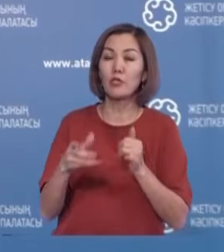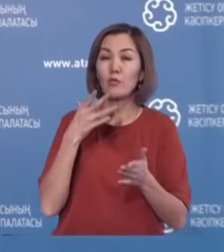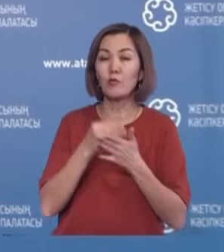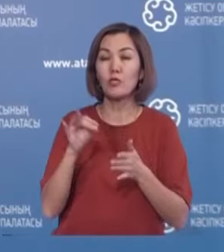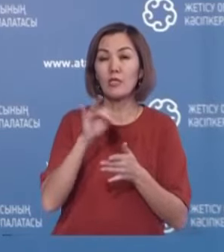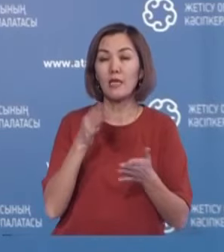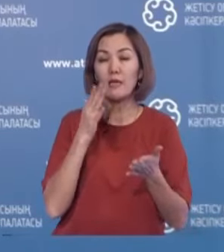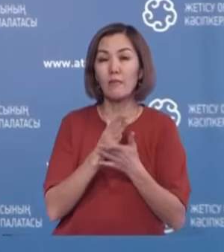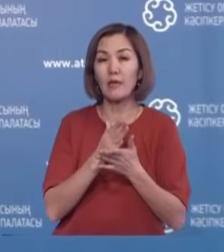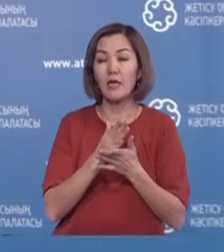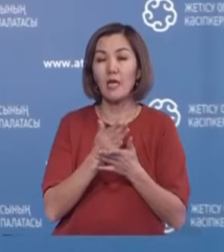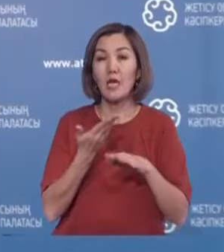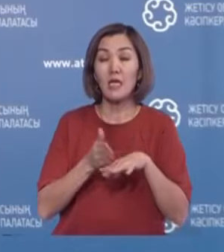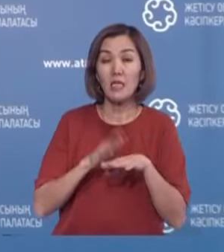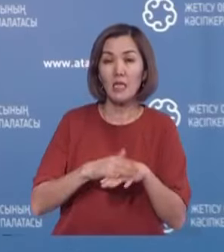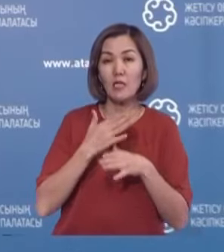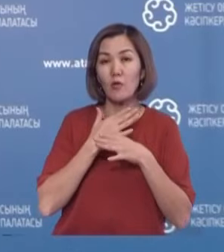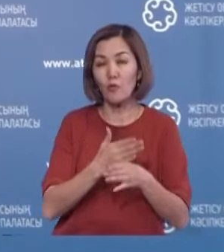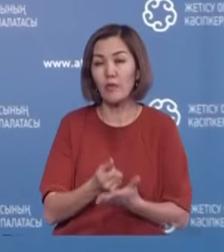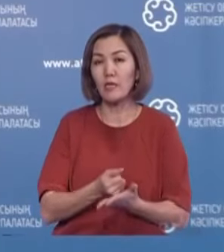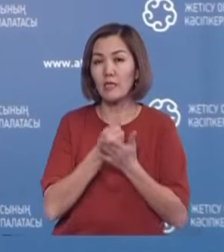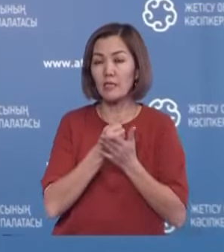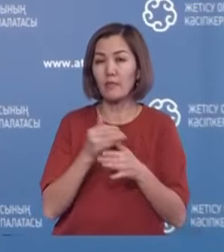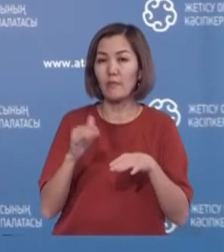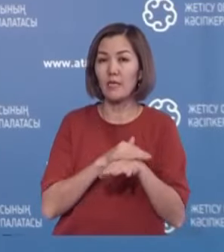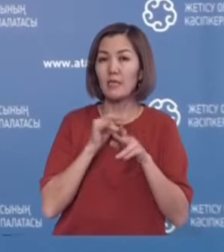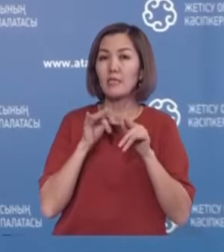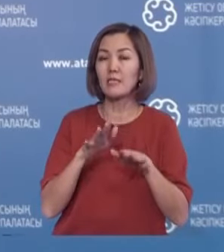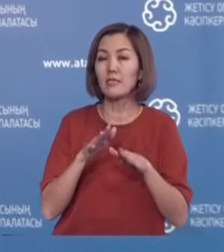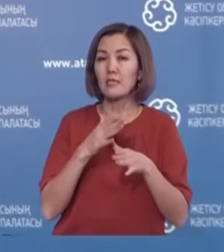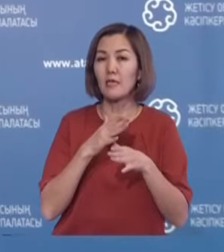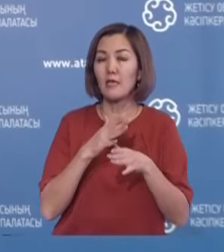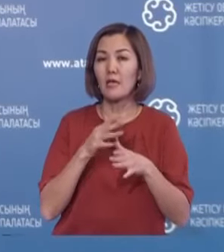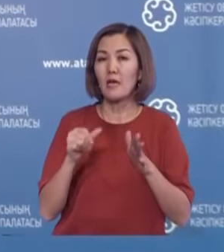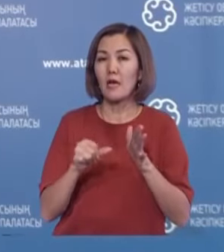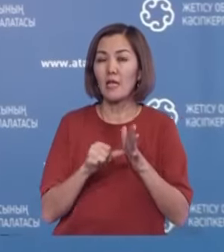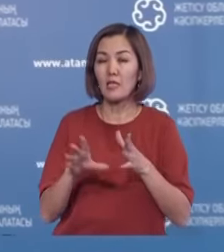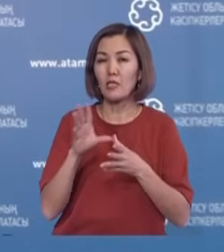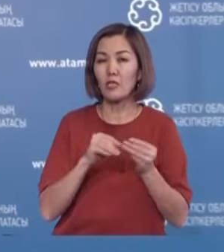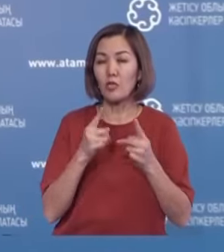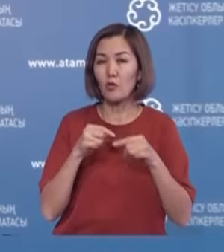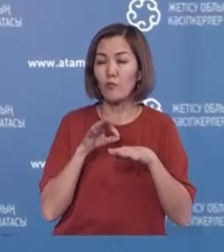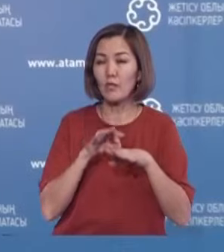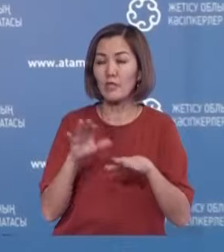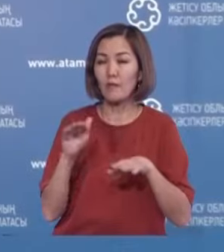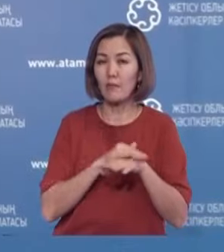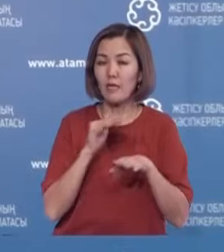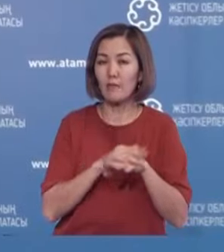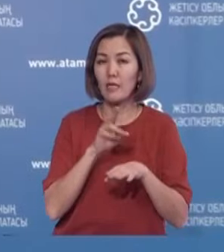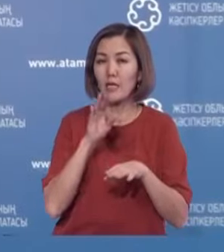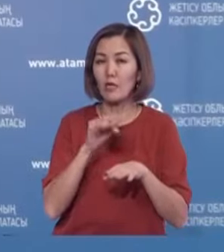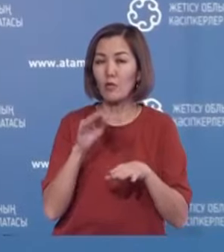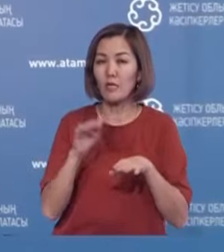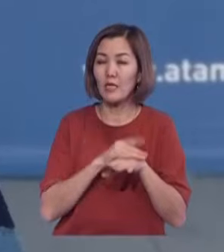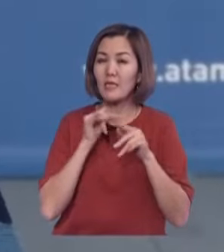тарихы бар. Бұлар қиналғанға қол ұшын созып, игі іс жасап жүрген жандар. Биыл 6-шы рет ұйымдастырылған мейірімділік керуені байқауы игі істер